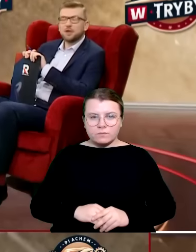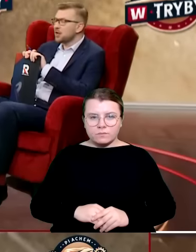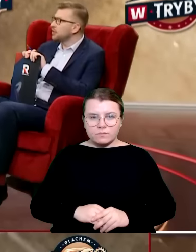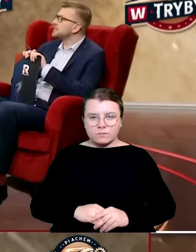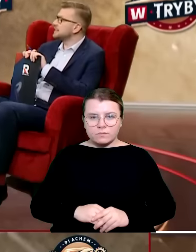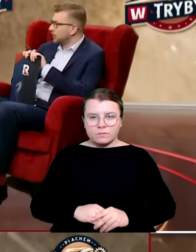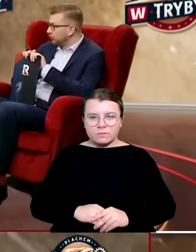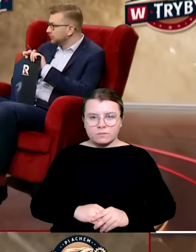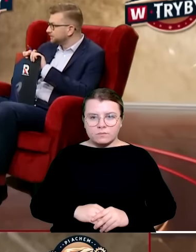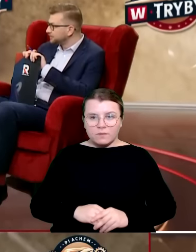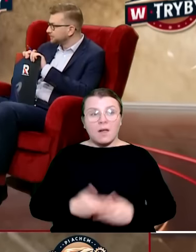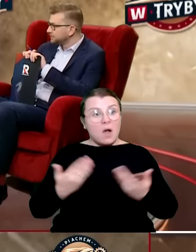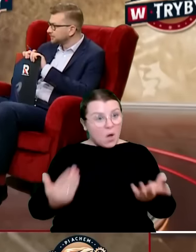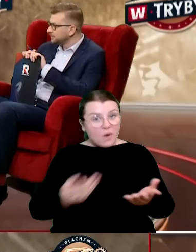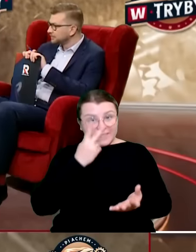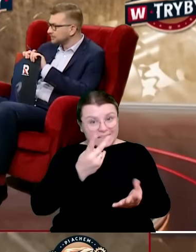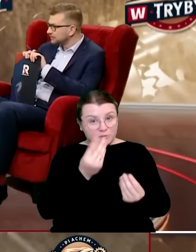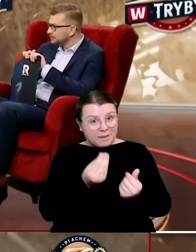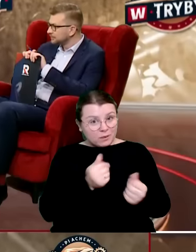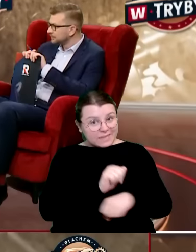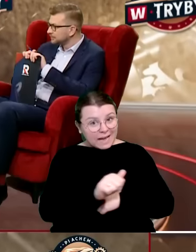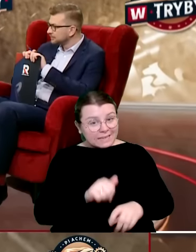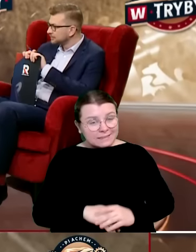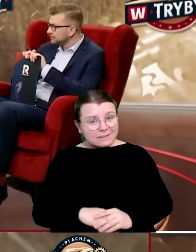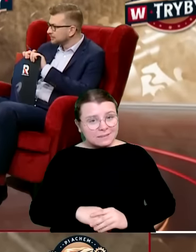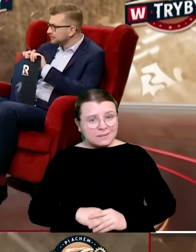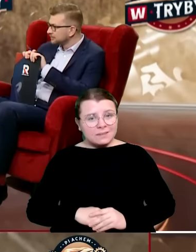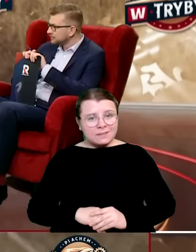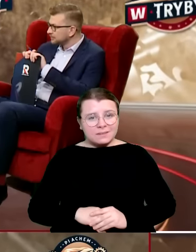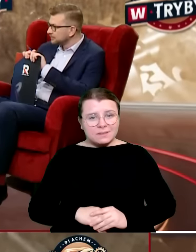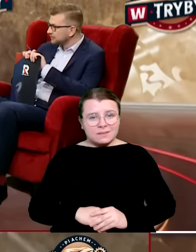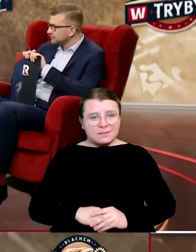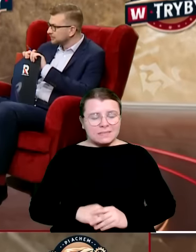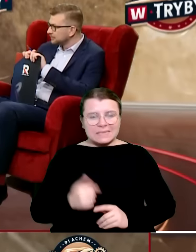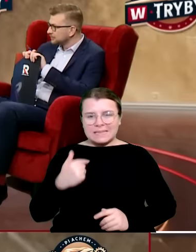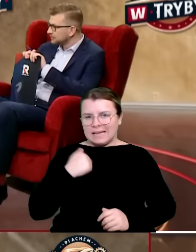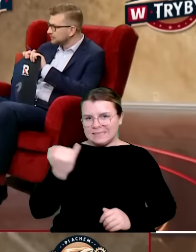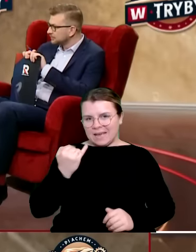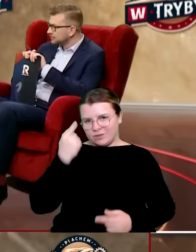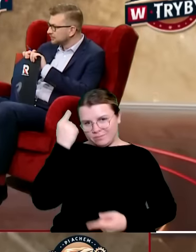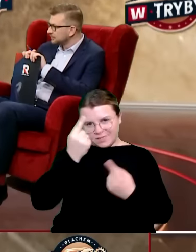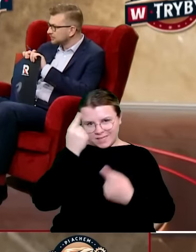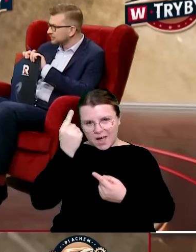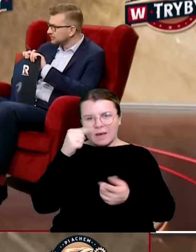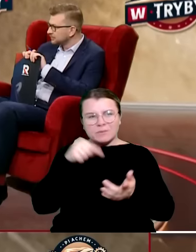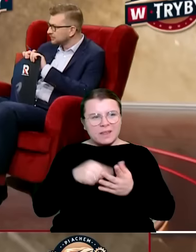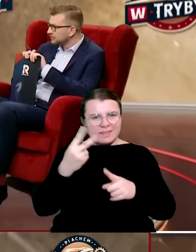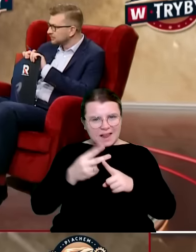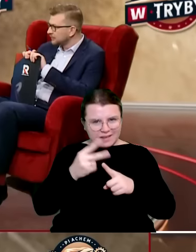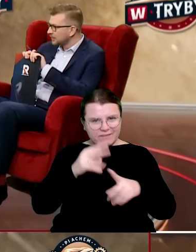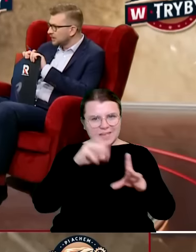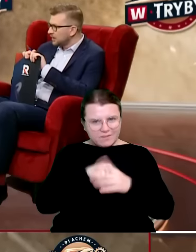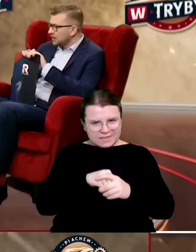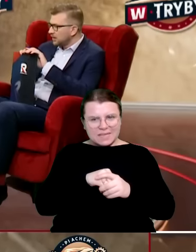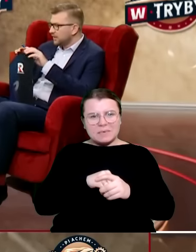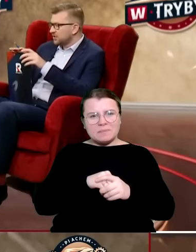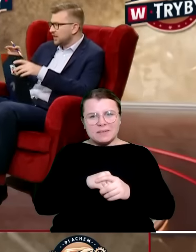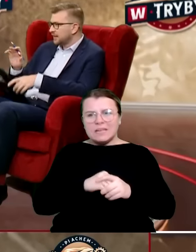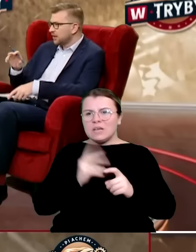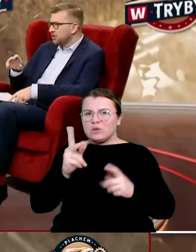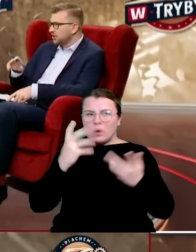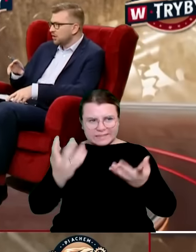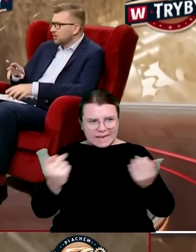Zawsze na to pieniądze są. Zawsze myślałem, że to w telewizji to się kupuje reklamy, a nie telewizja kupuje gdzieś jeszcze